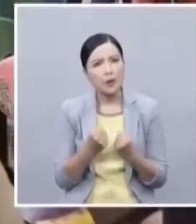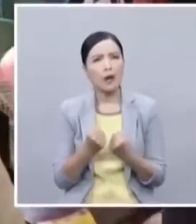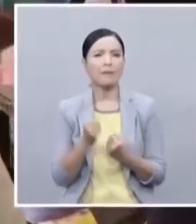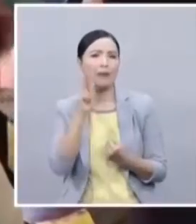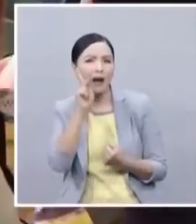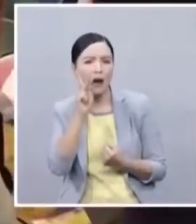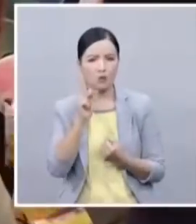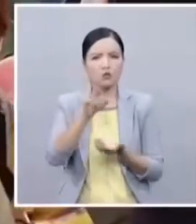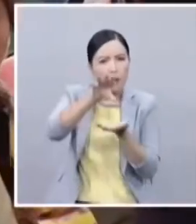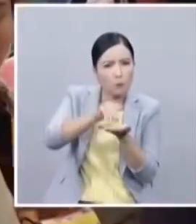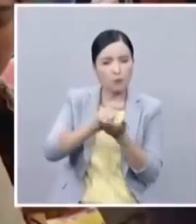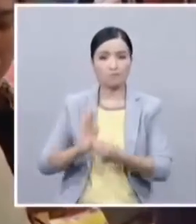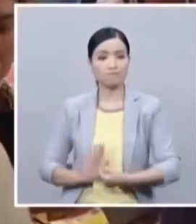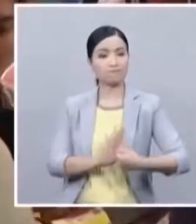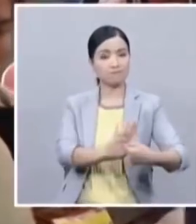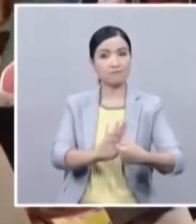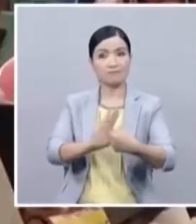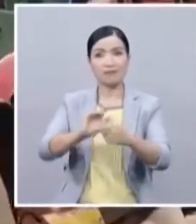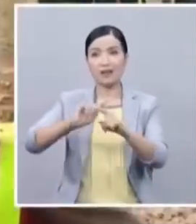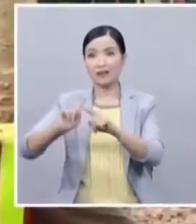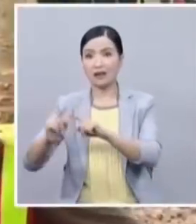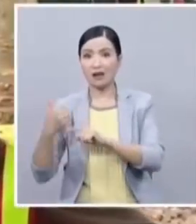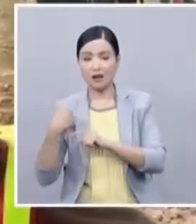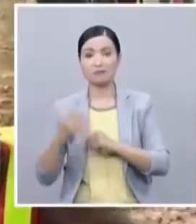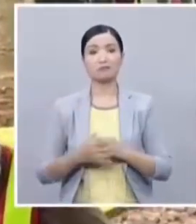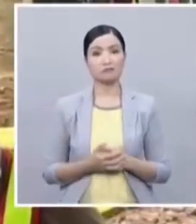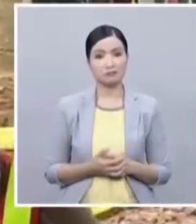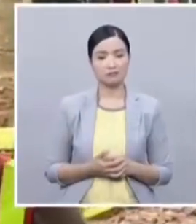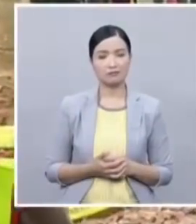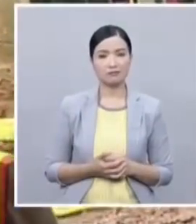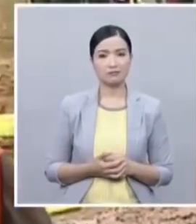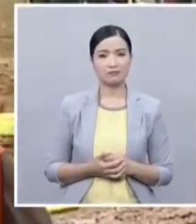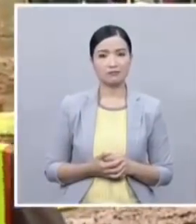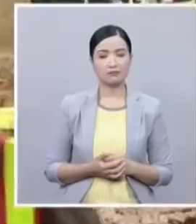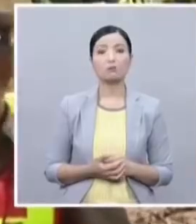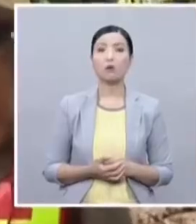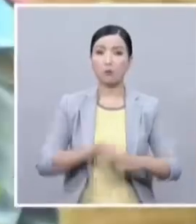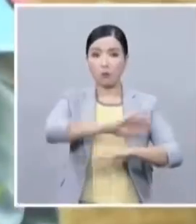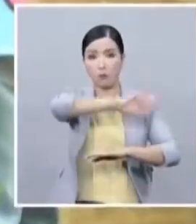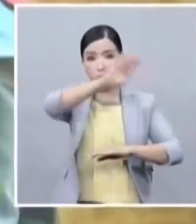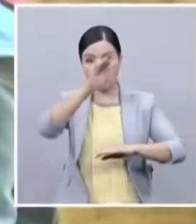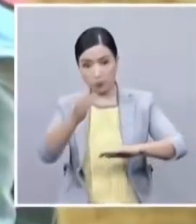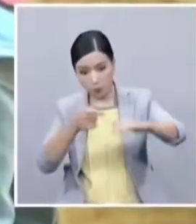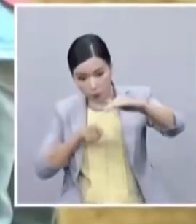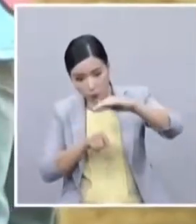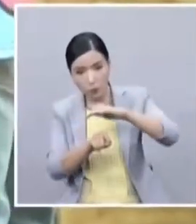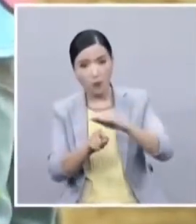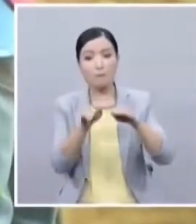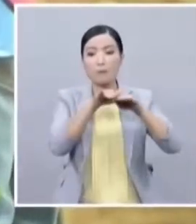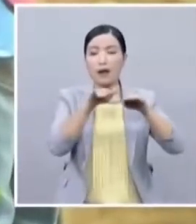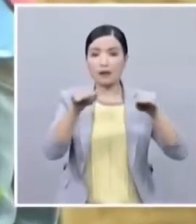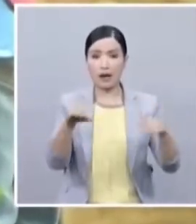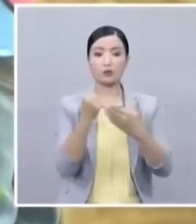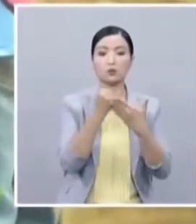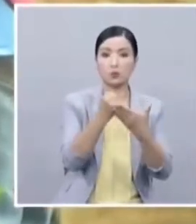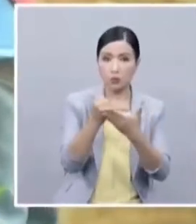ารที่เกี่ยวข้องกับบ้านเมืองของเราในหลากหลายมุมมองนะครับไม่ใช่เฉพาะเพียงเรื่องถ้ำนี้หรือมาตรฐานการคู่ภัยของเราน